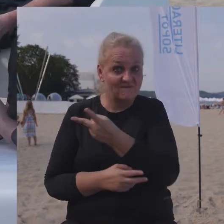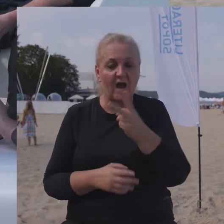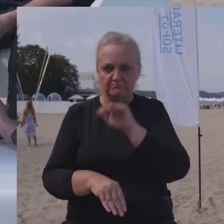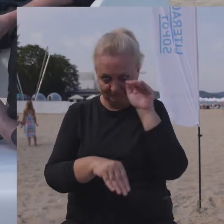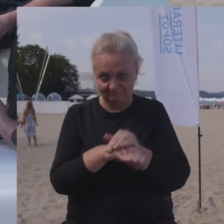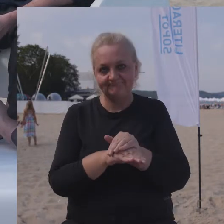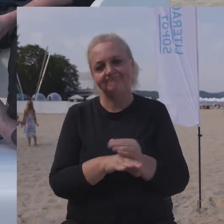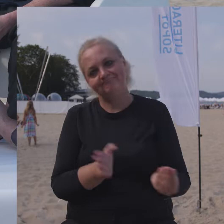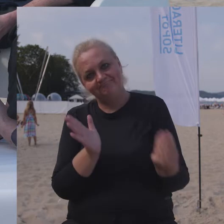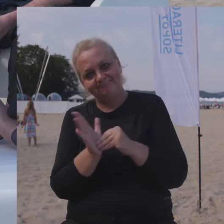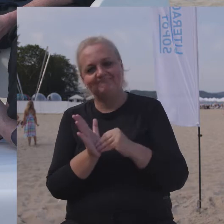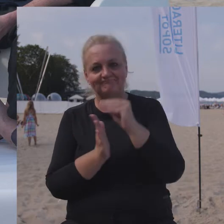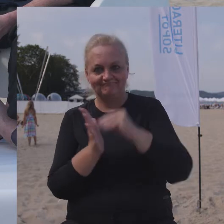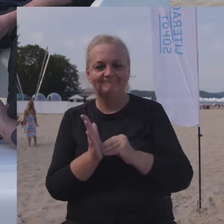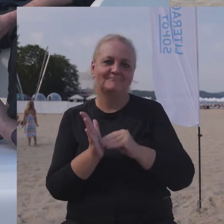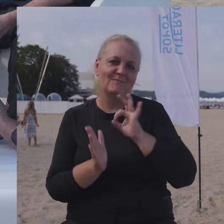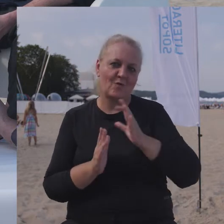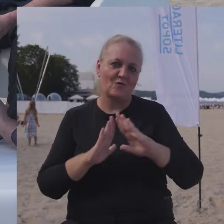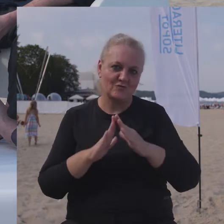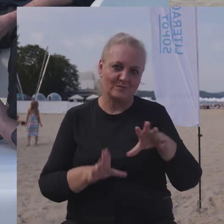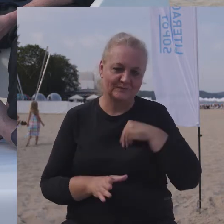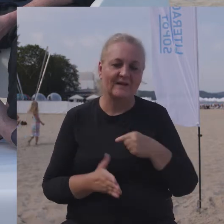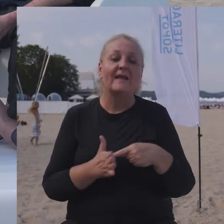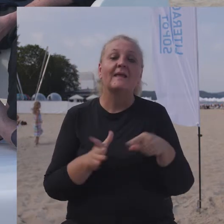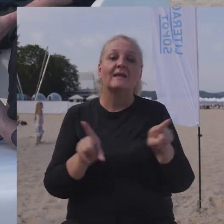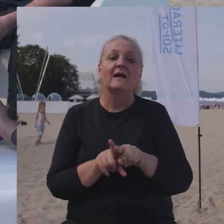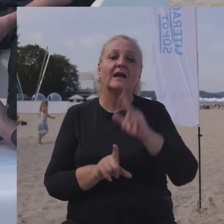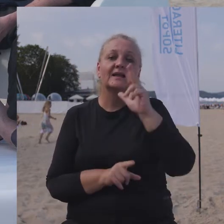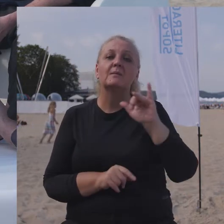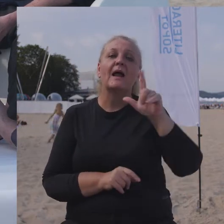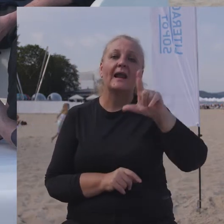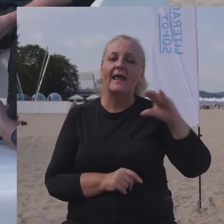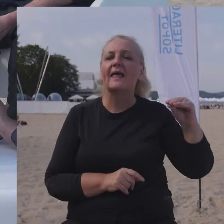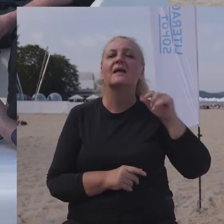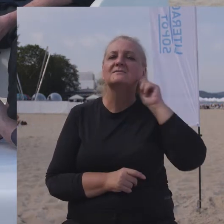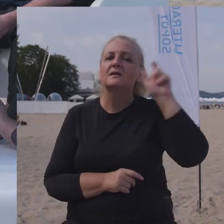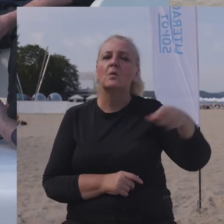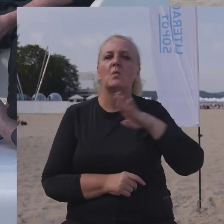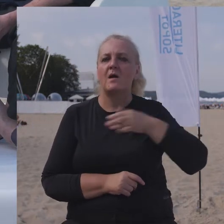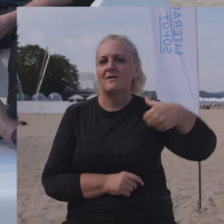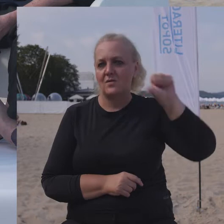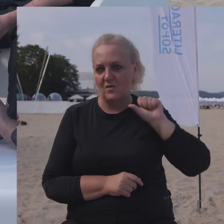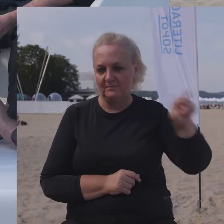się wziąć gościnny udział w mojej książce. Jest tam również Kim Lee, która zmarła ponad rok temu